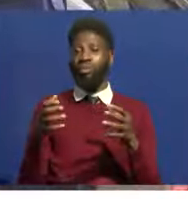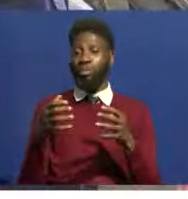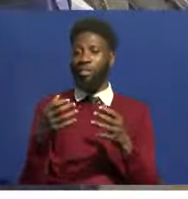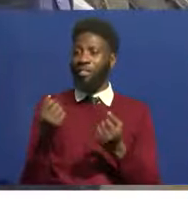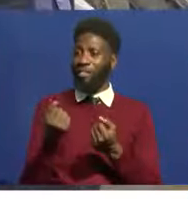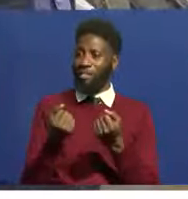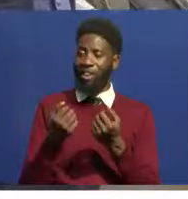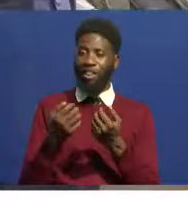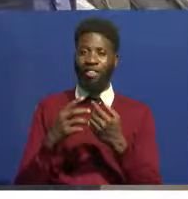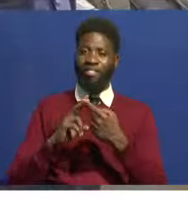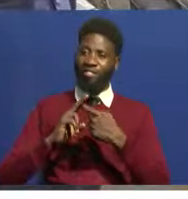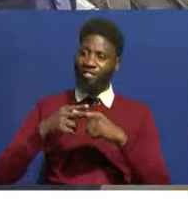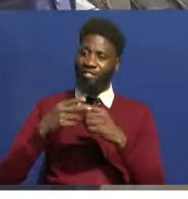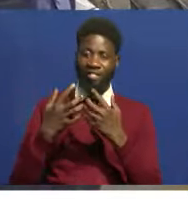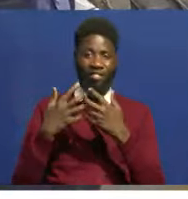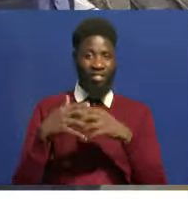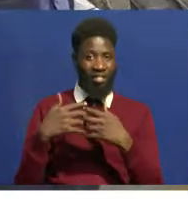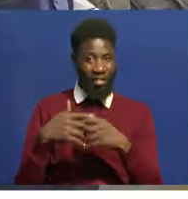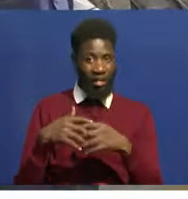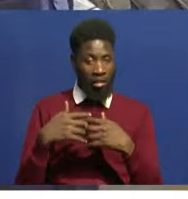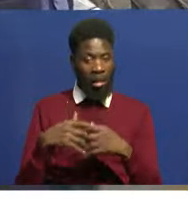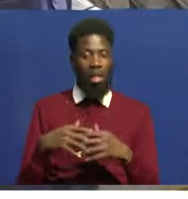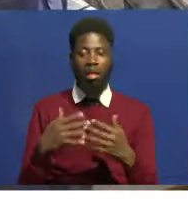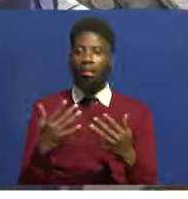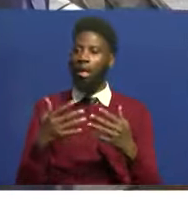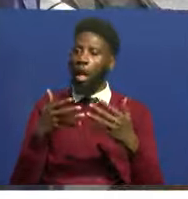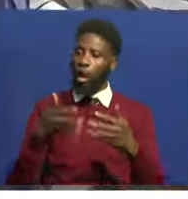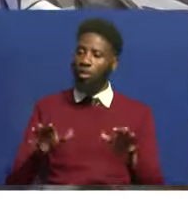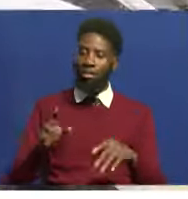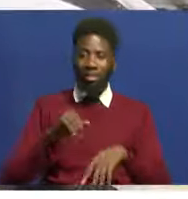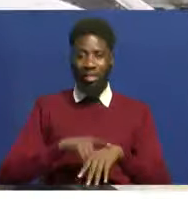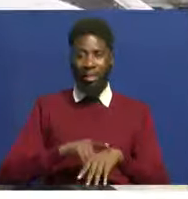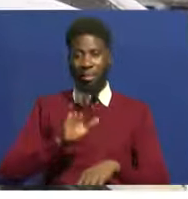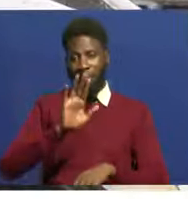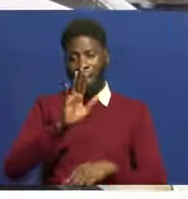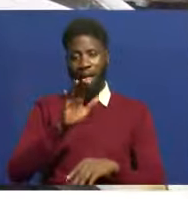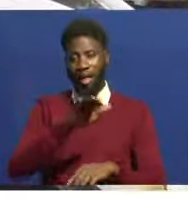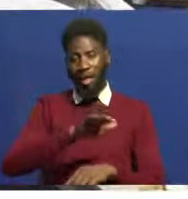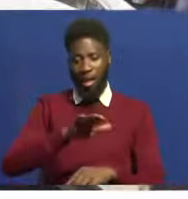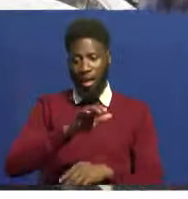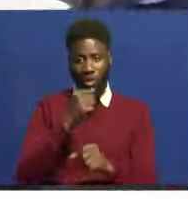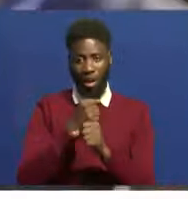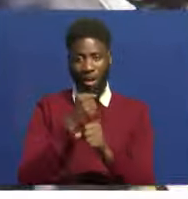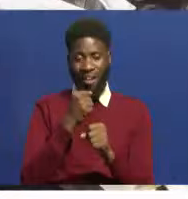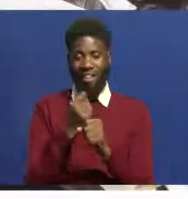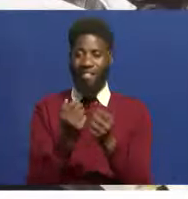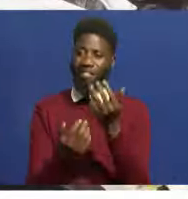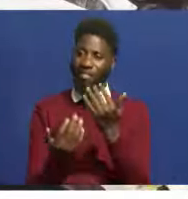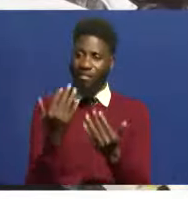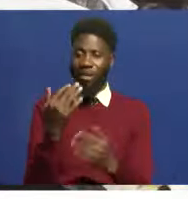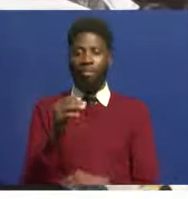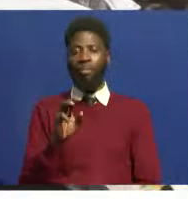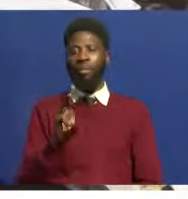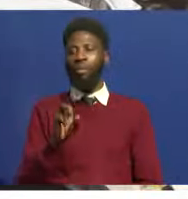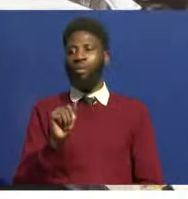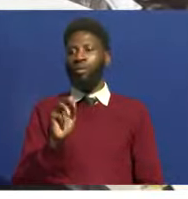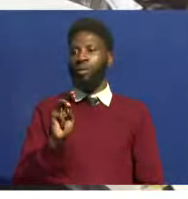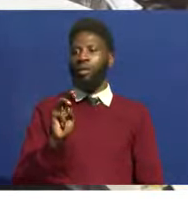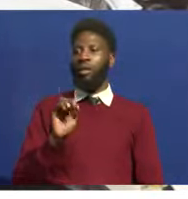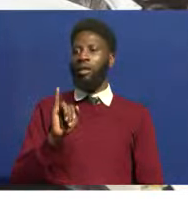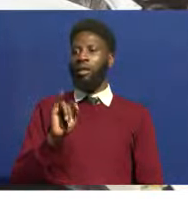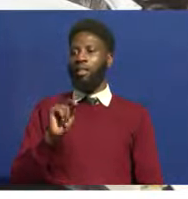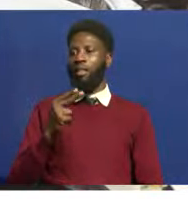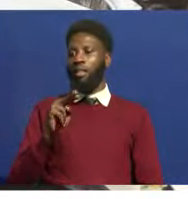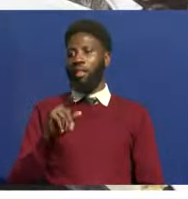wanakadiria hasara baada ya eneo Lao la makazi kuteketea wyekihaka ambaye ni fundi wa magari katika eneo